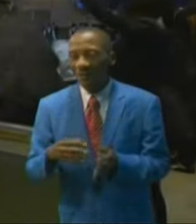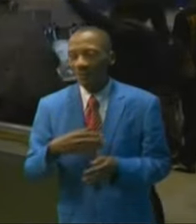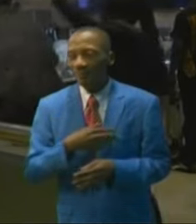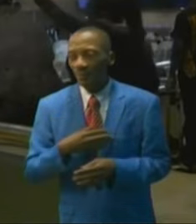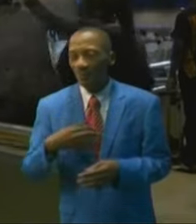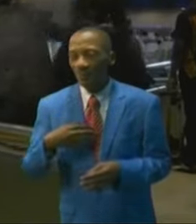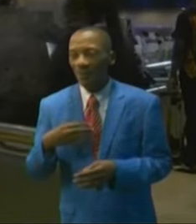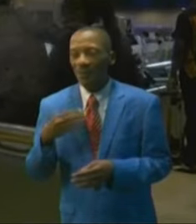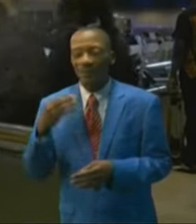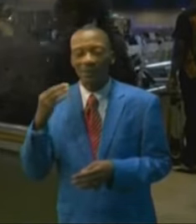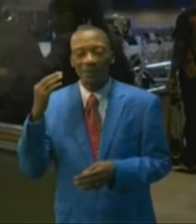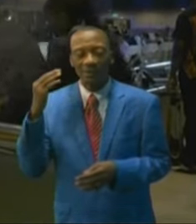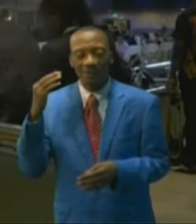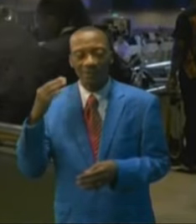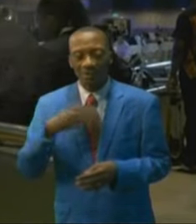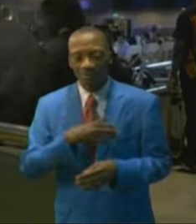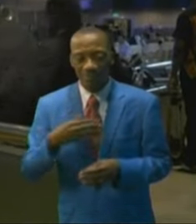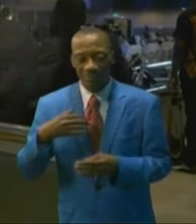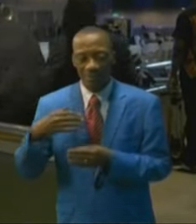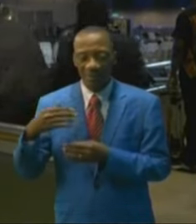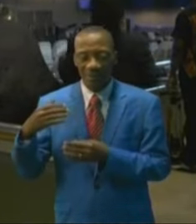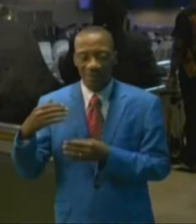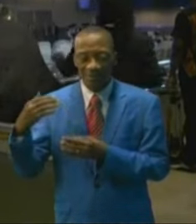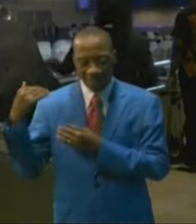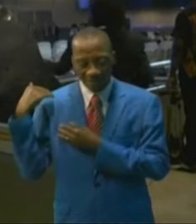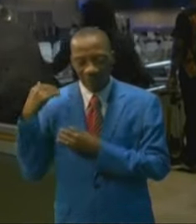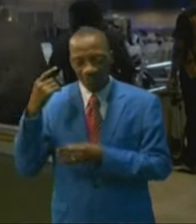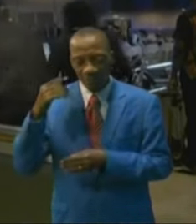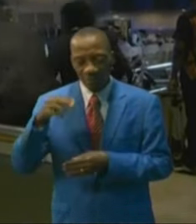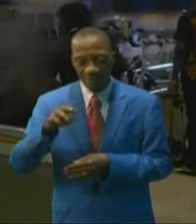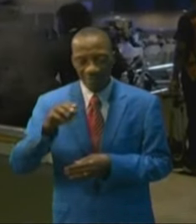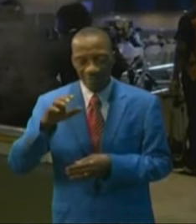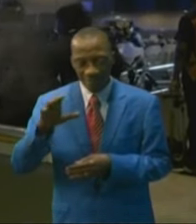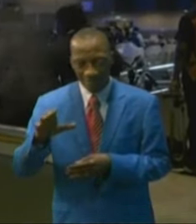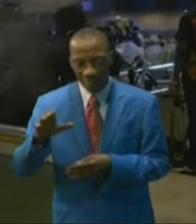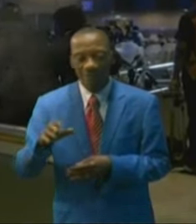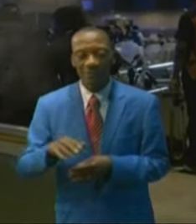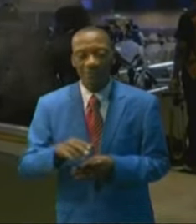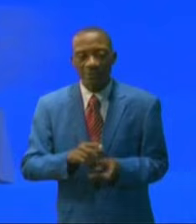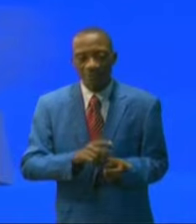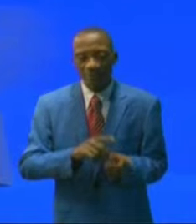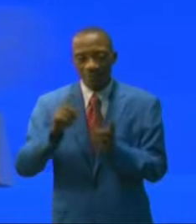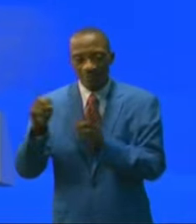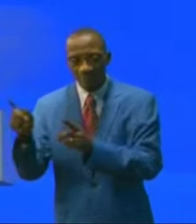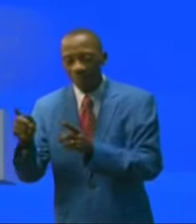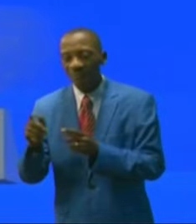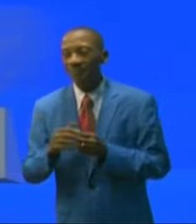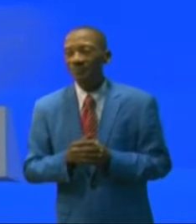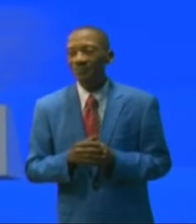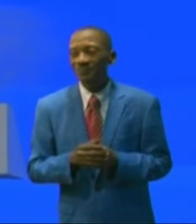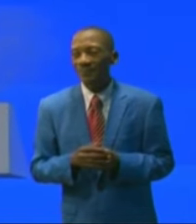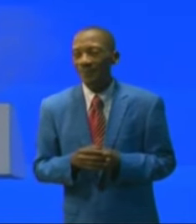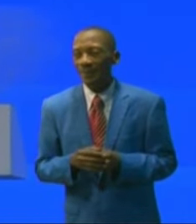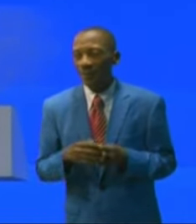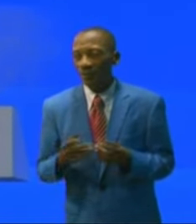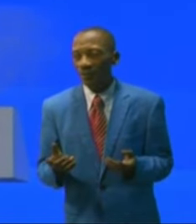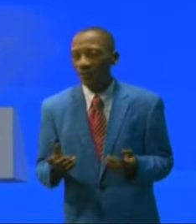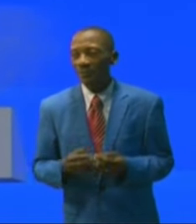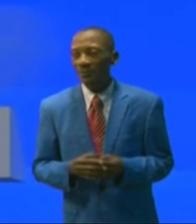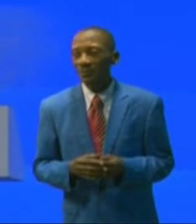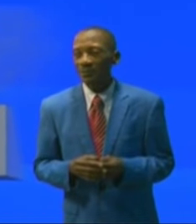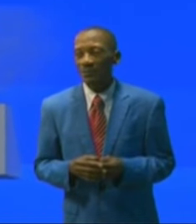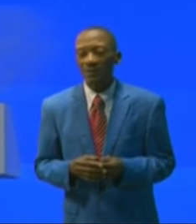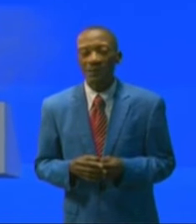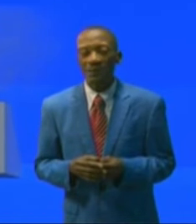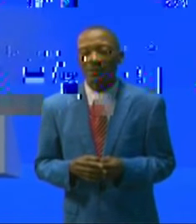Dans son argumentaire, le ministre en charge de la communication et médias au Congo-Brazzaville a salué cette initiative du président